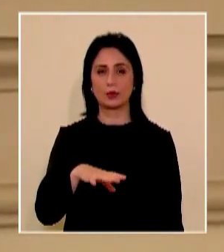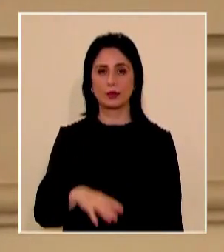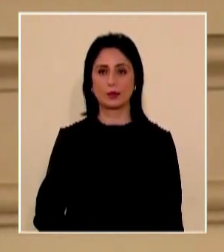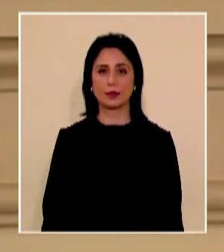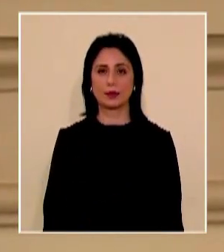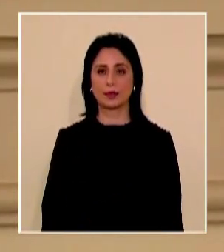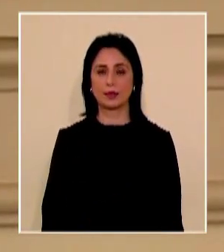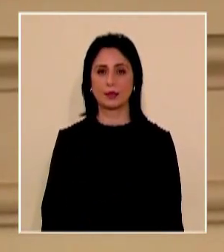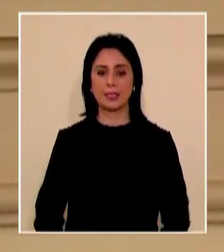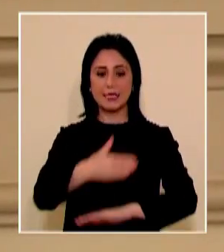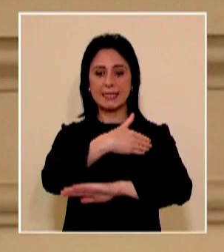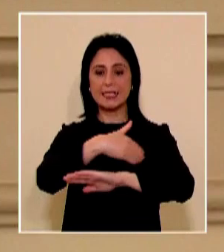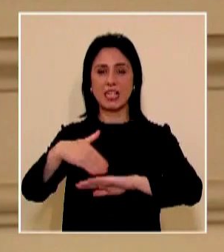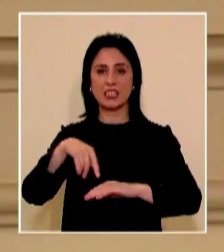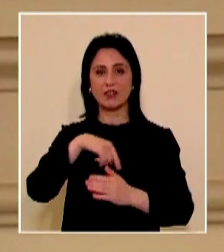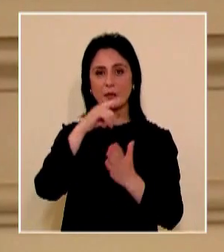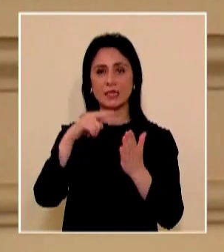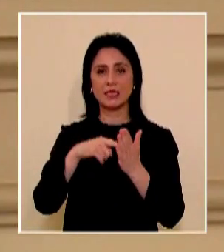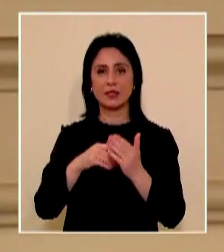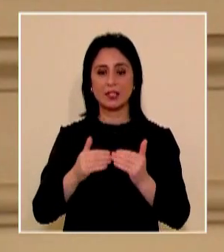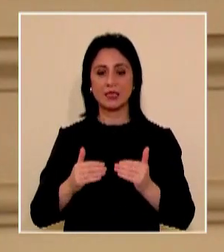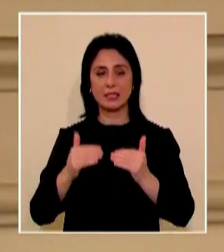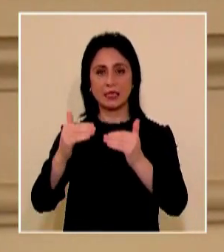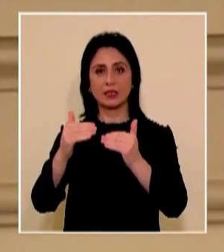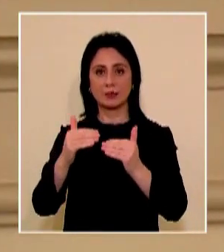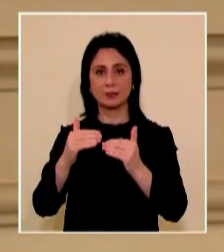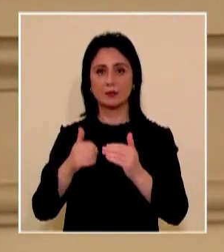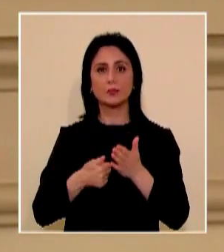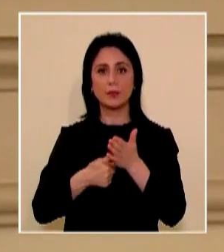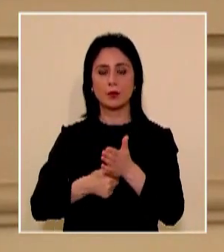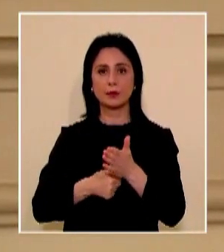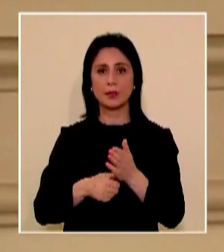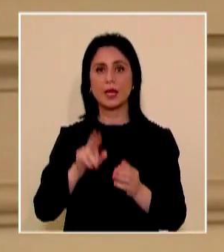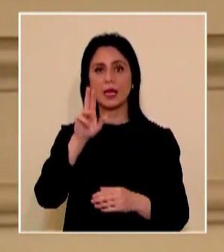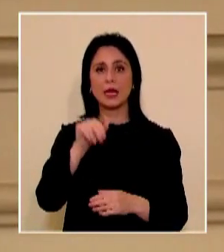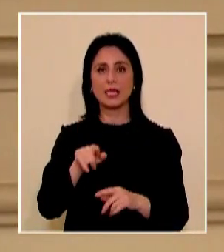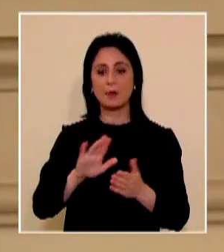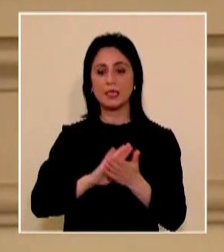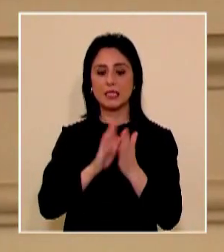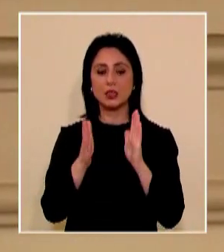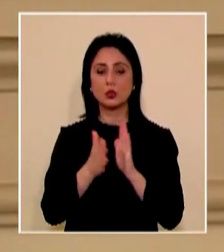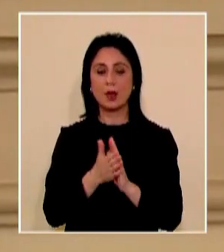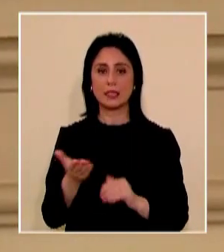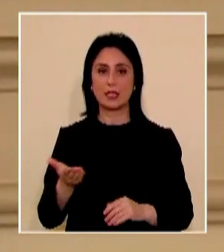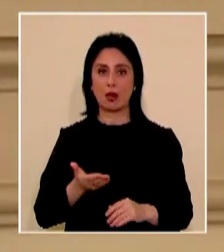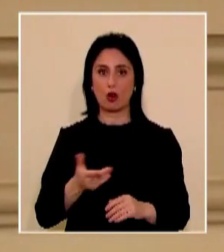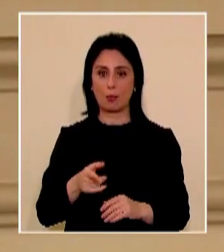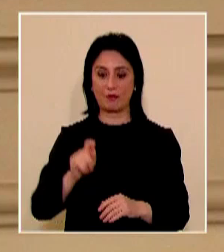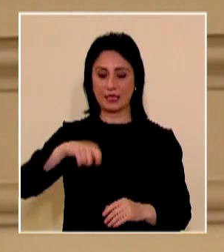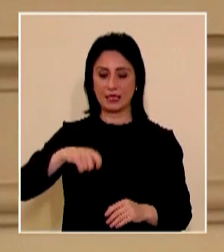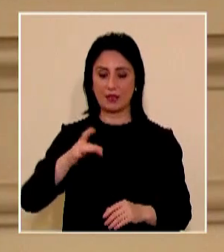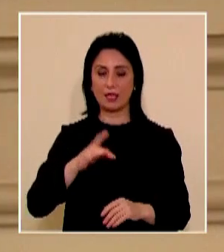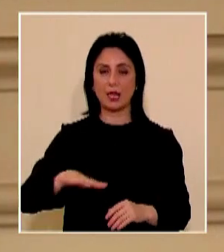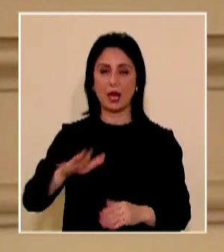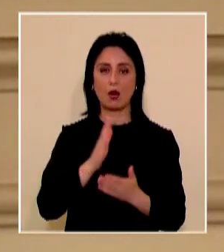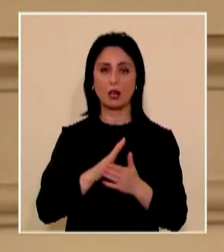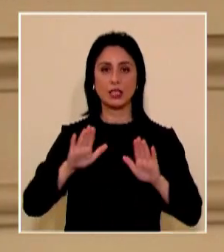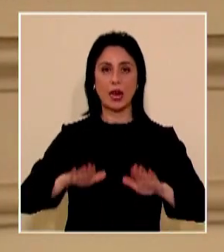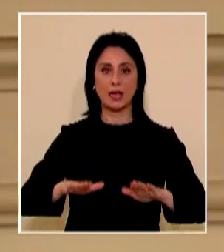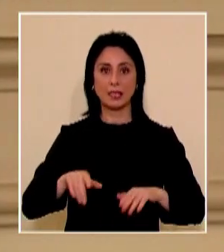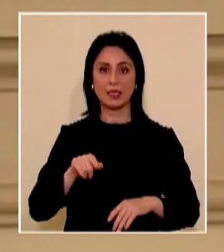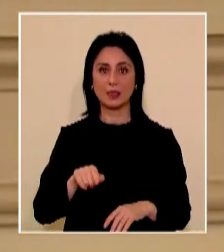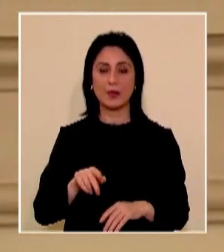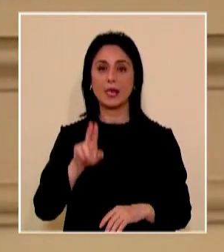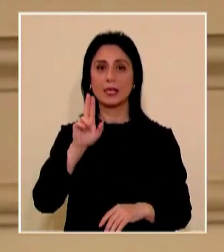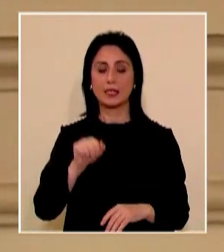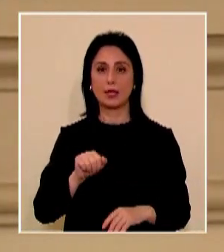i sytuacji, jaka panuje tutaj zarówno w tym regionie Cchinwali, jak i